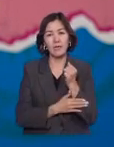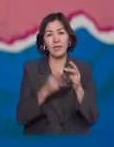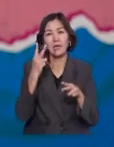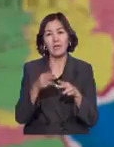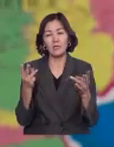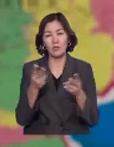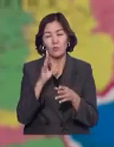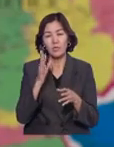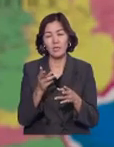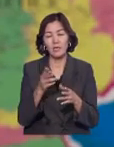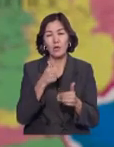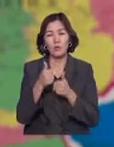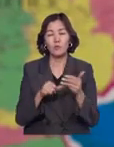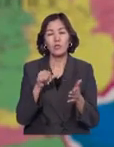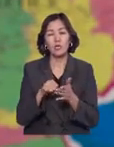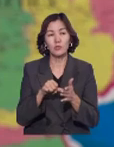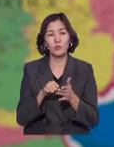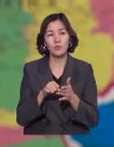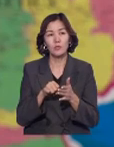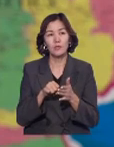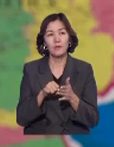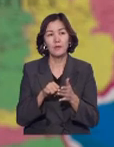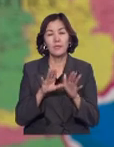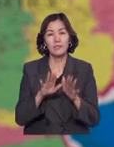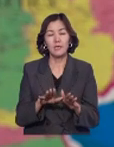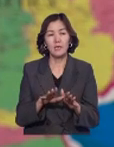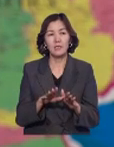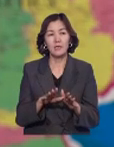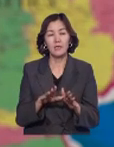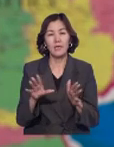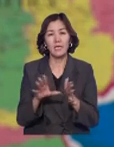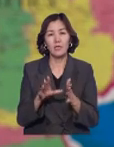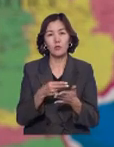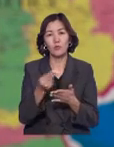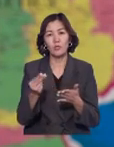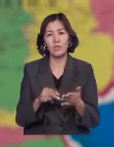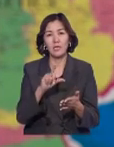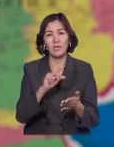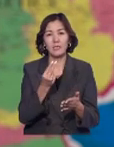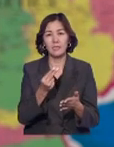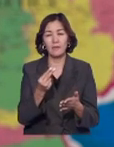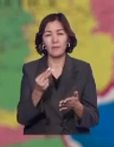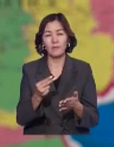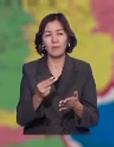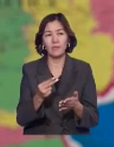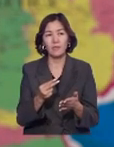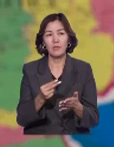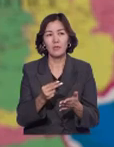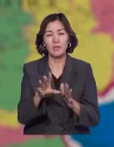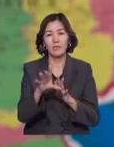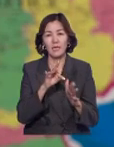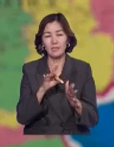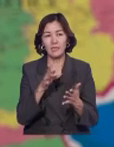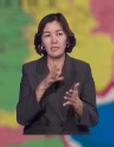аяқталып болады. Конкурсқа қатысу үшін тек қана өзінің электрондық қолтаңбасыменен келеді де, лотты таңдайды.